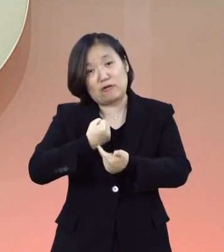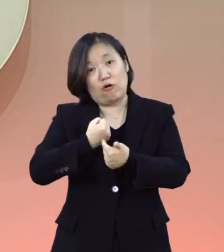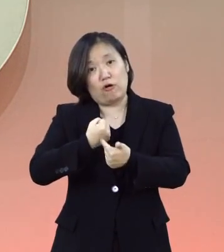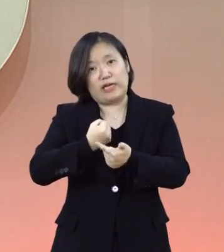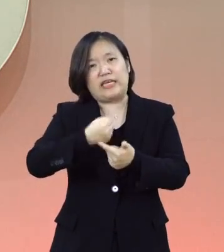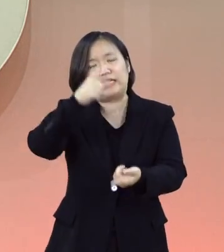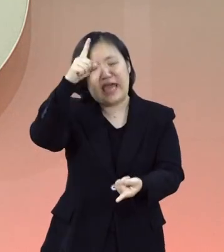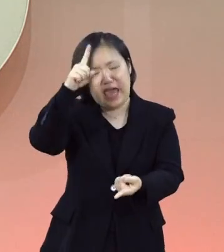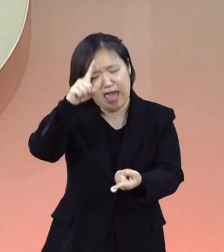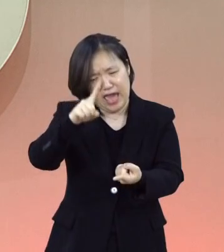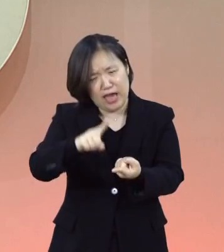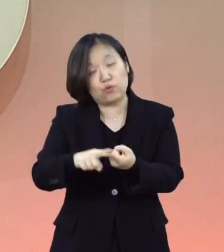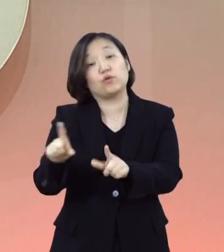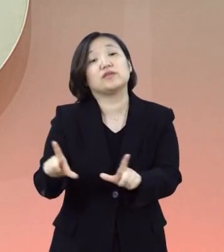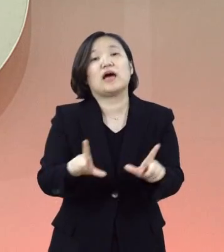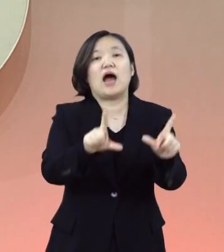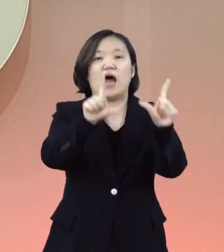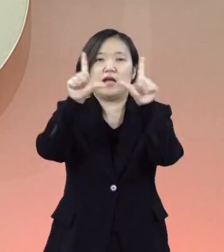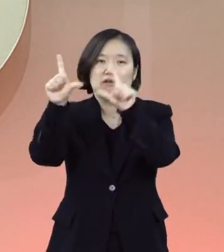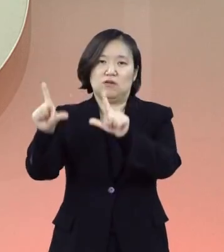생에 업보를 받게